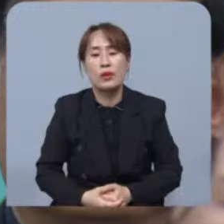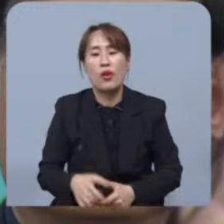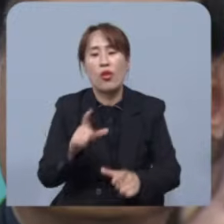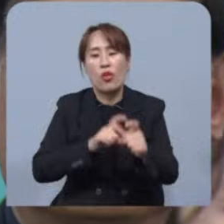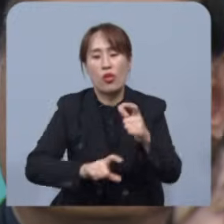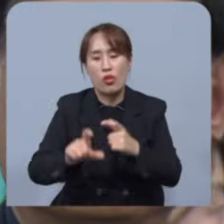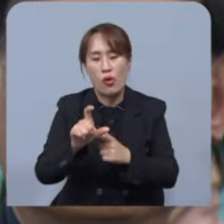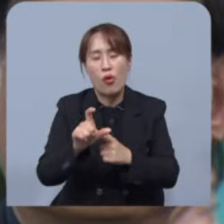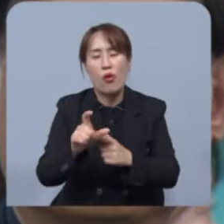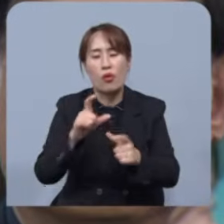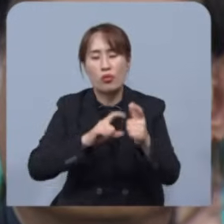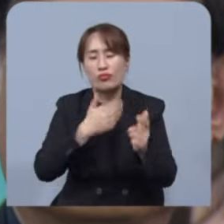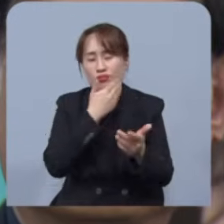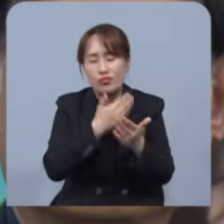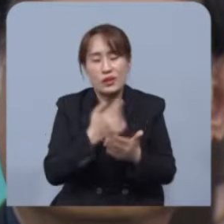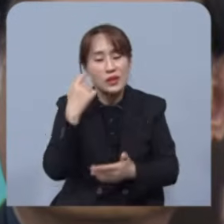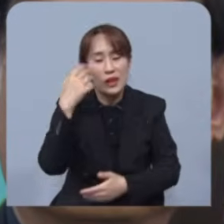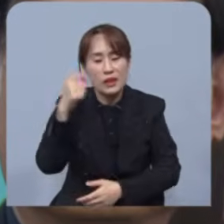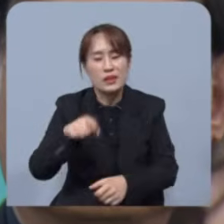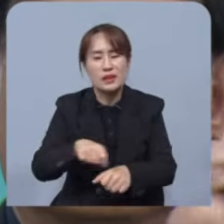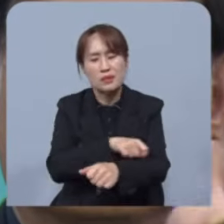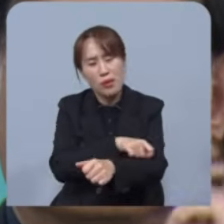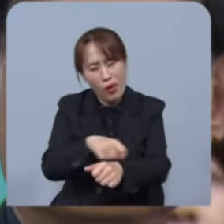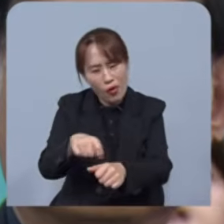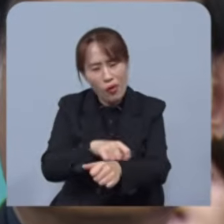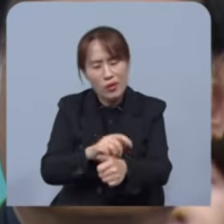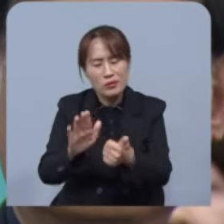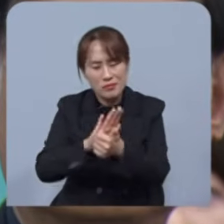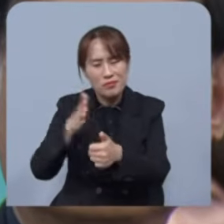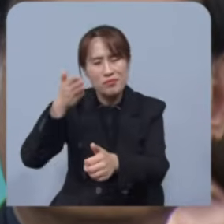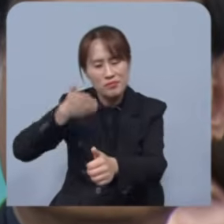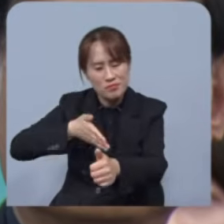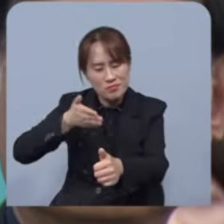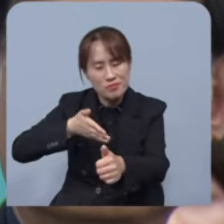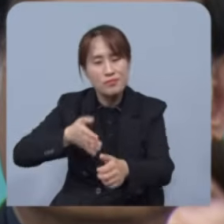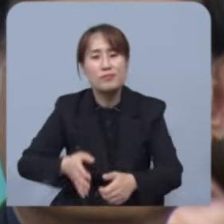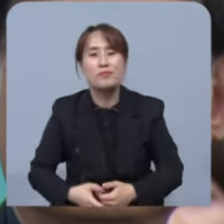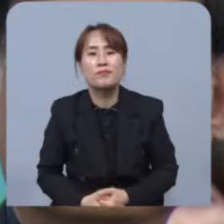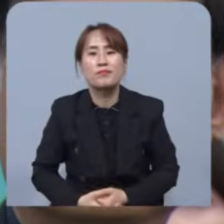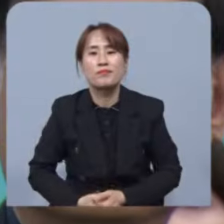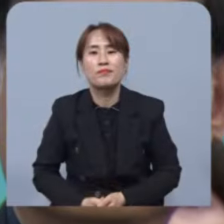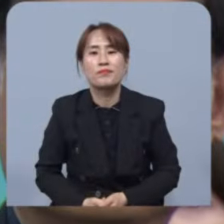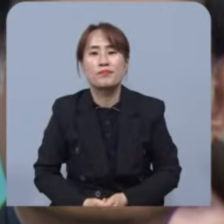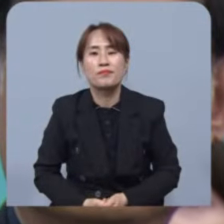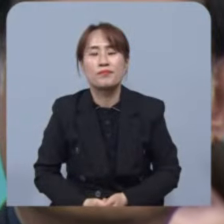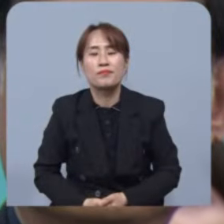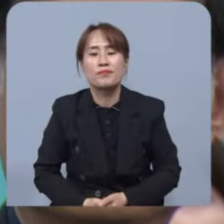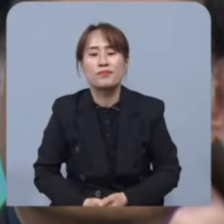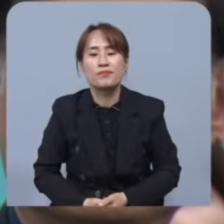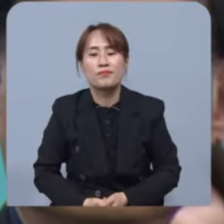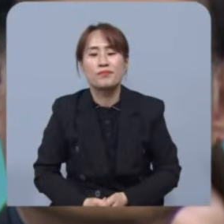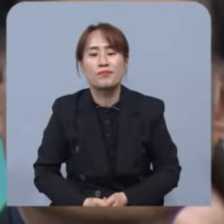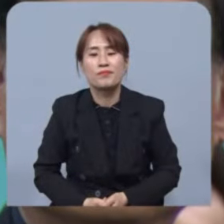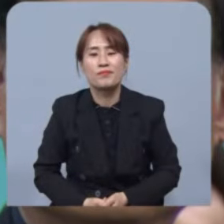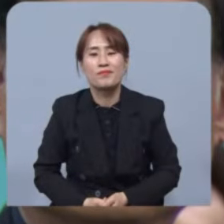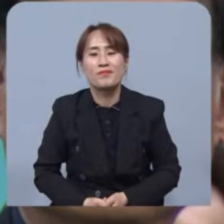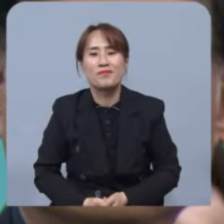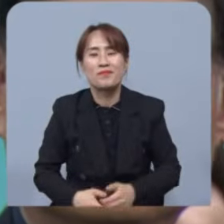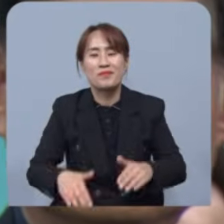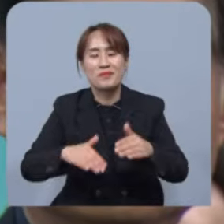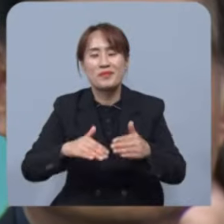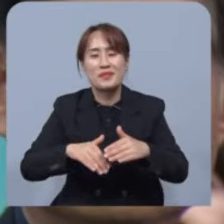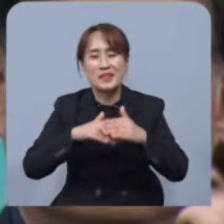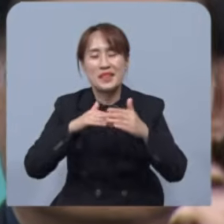조금 더 가중치를 두어서 각별하게 좀 챙겨주셨으면 하는 말씀을 드립니다. 드리고 싶은 말씀 다